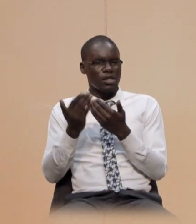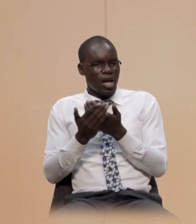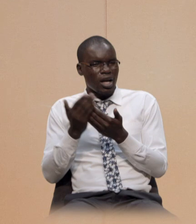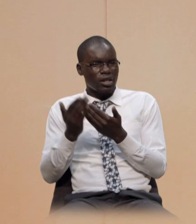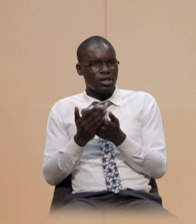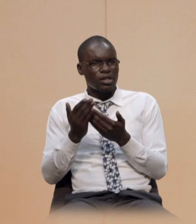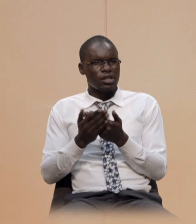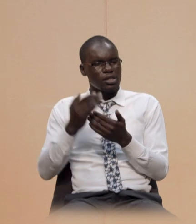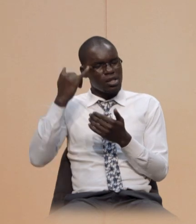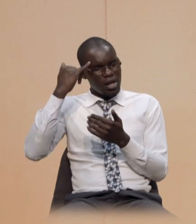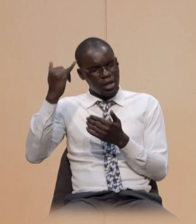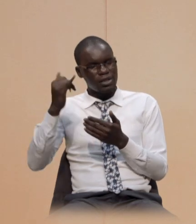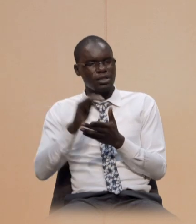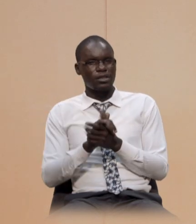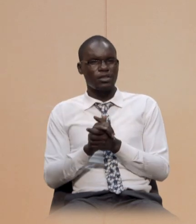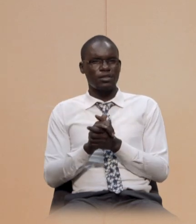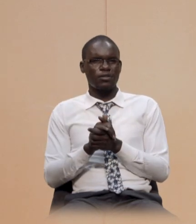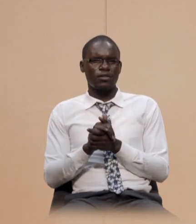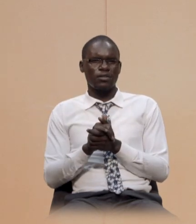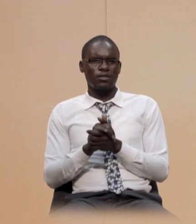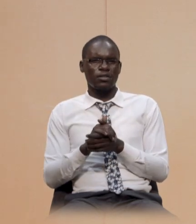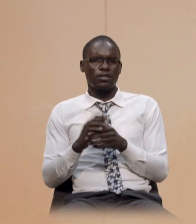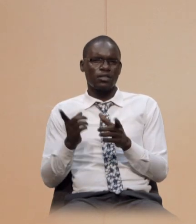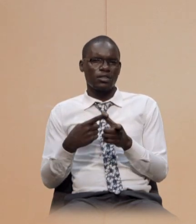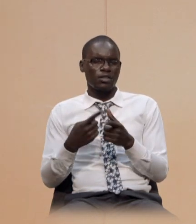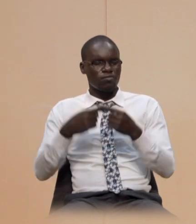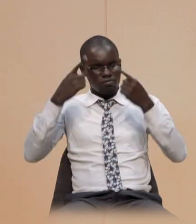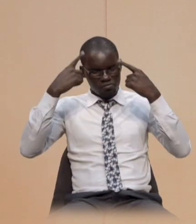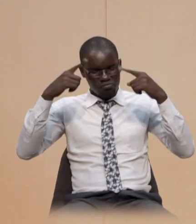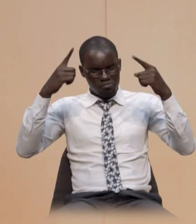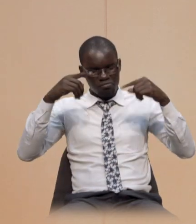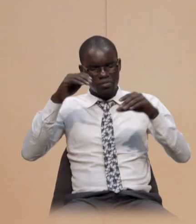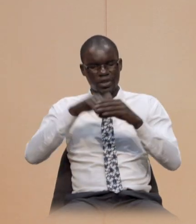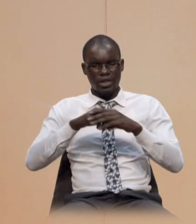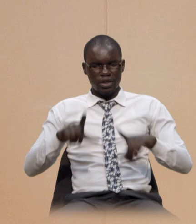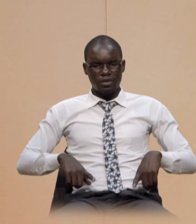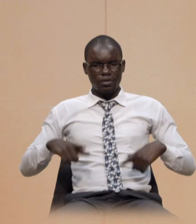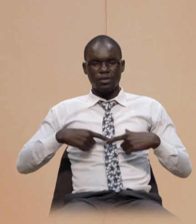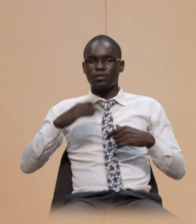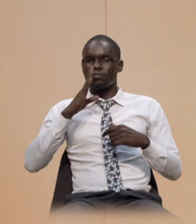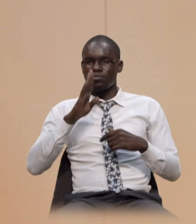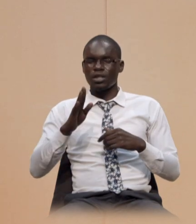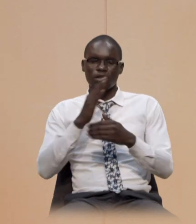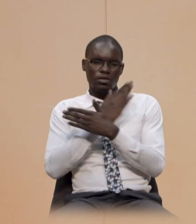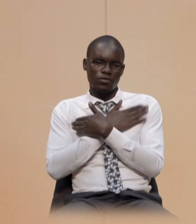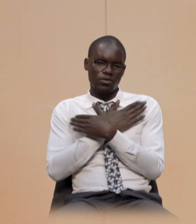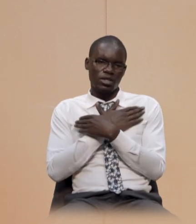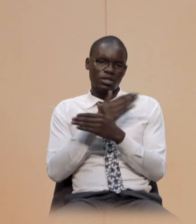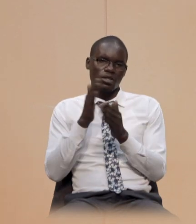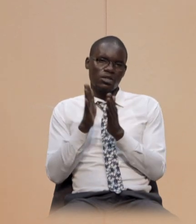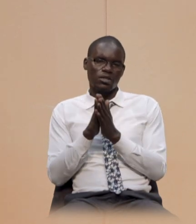experiences, ideas and experiences, na mutafaulu katika maisha. Uwe rafiki na wengine